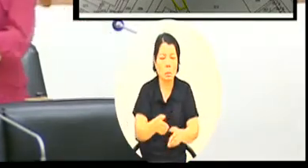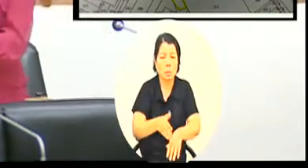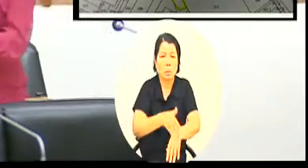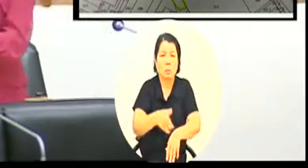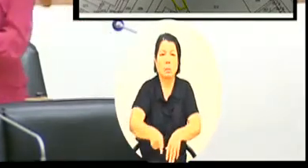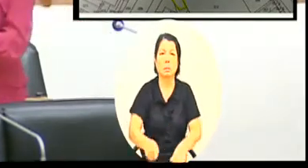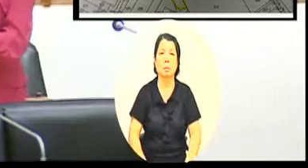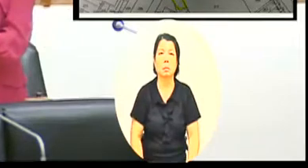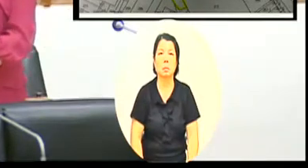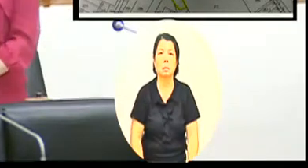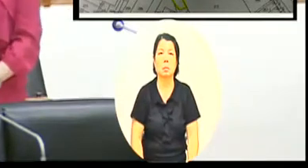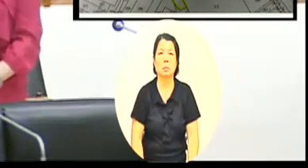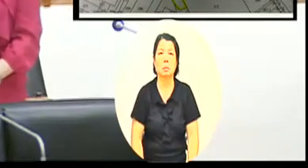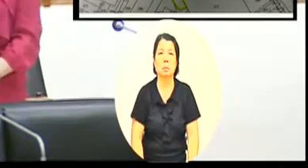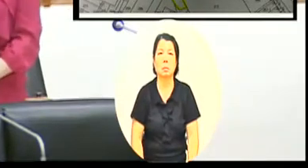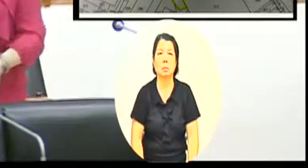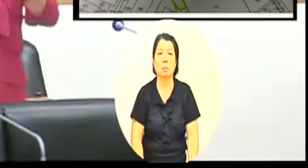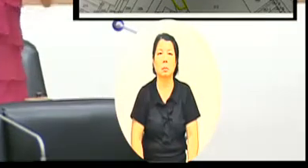是。